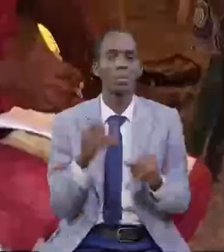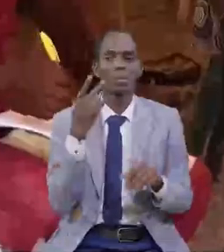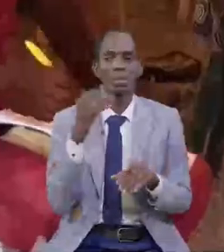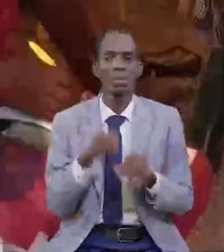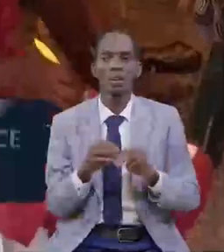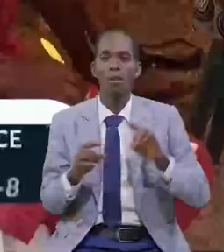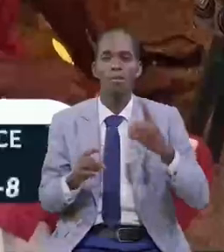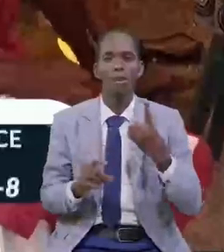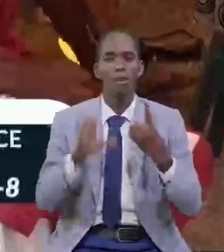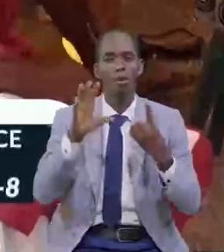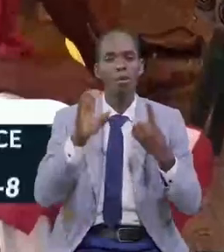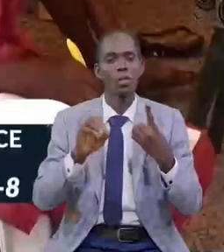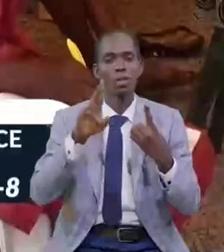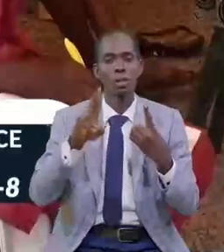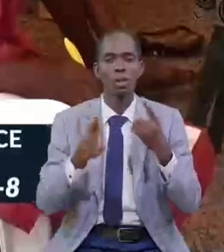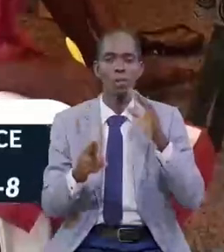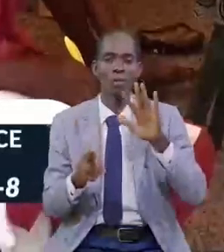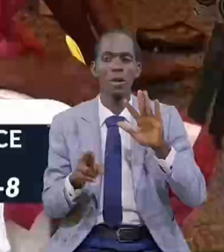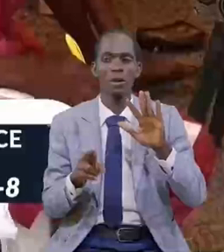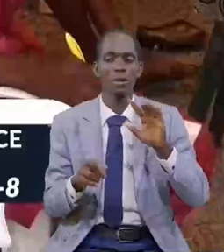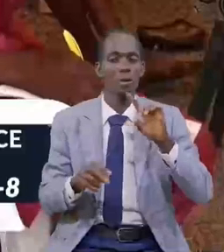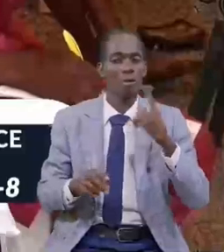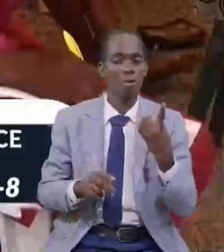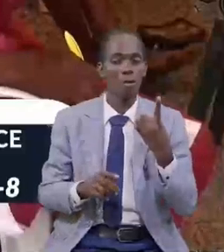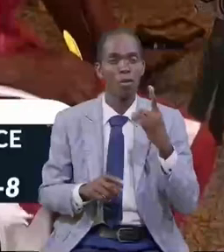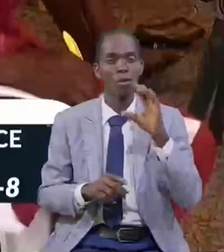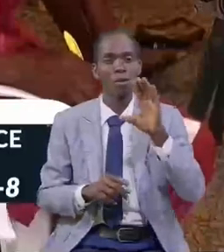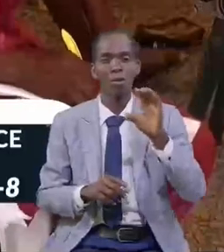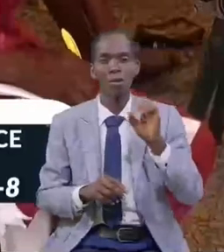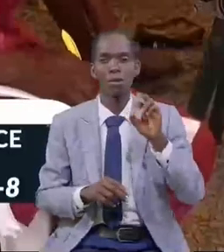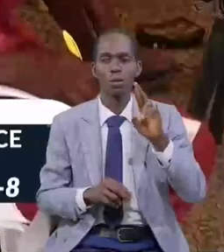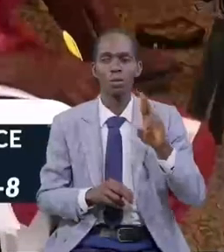Corinthiens 5 1er Corinthiens